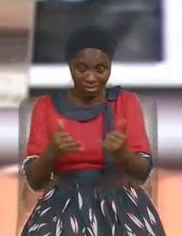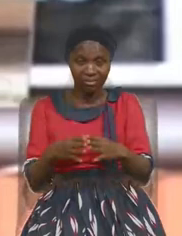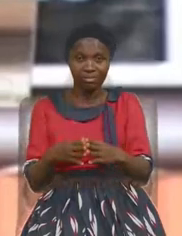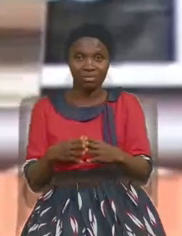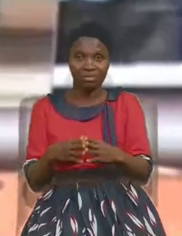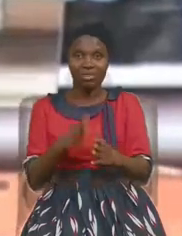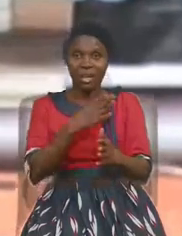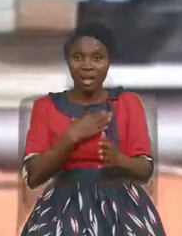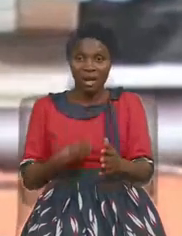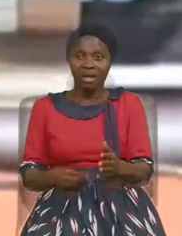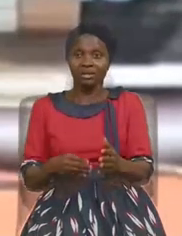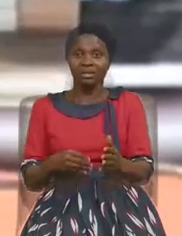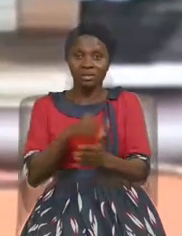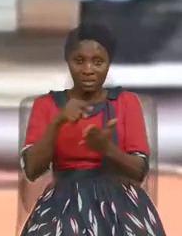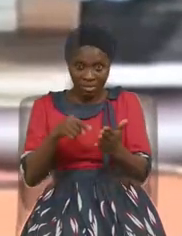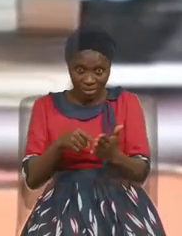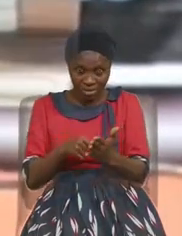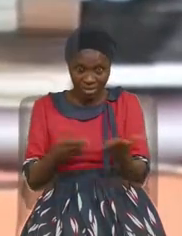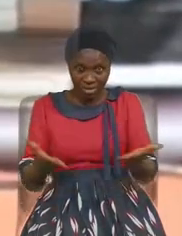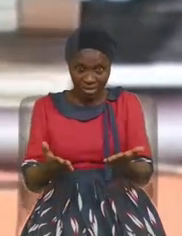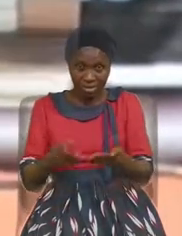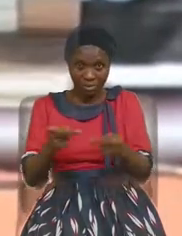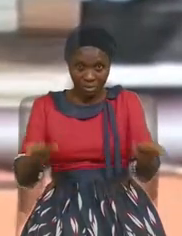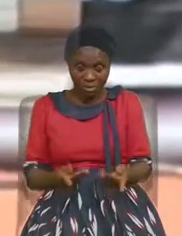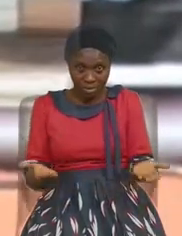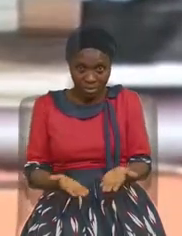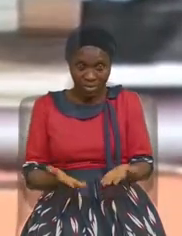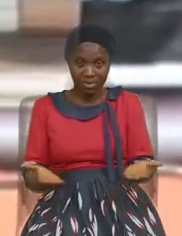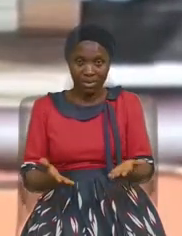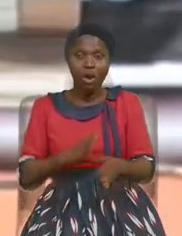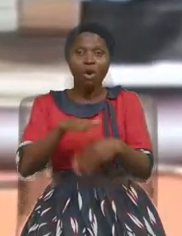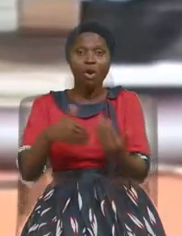et en ce lieu même, tous ces péchés que tu as commis,